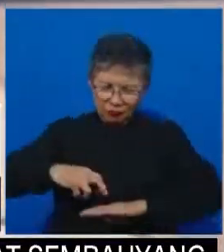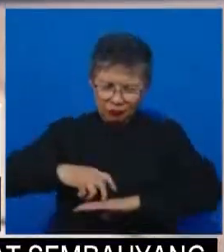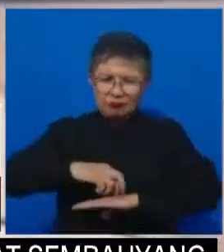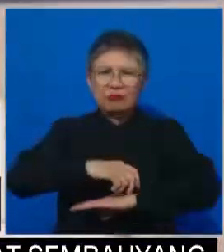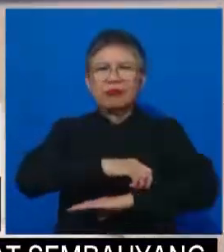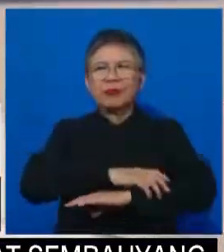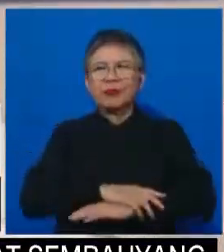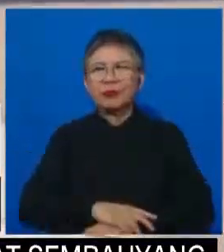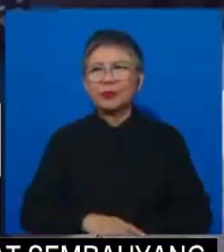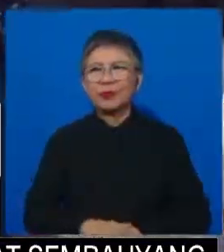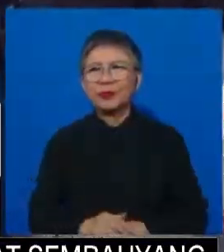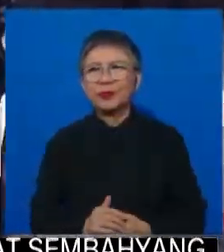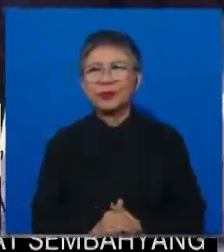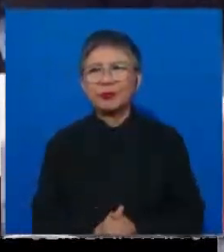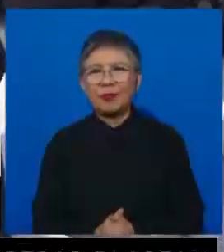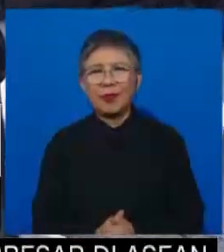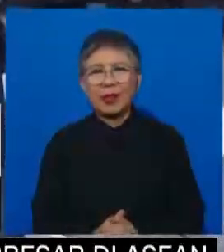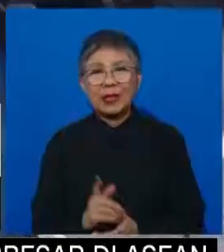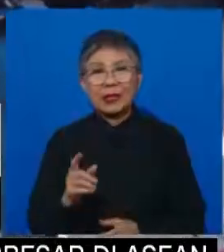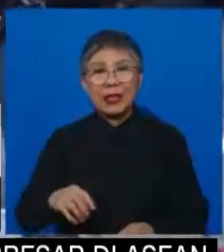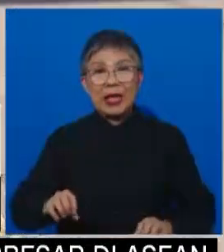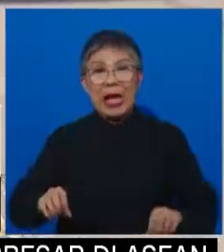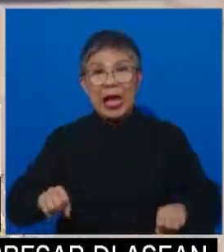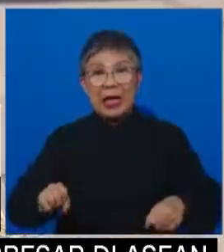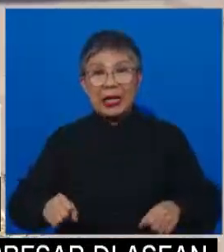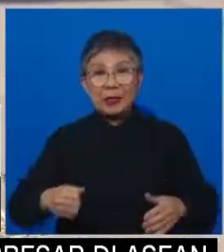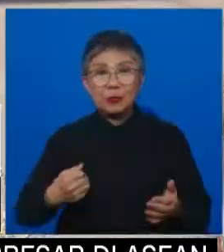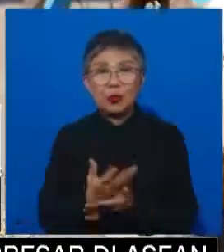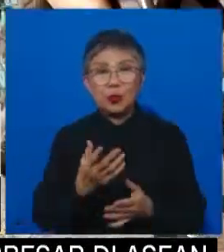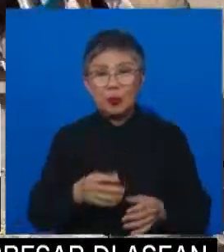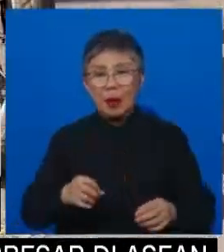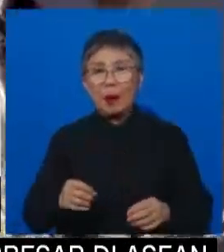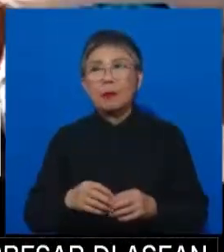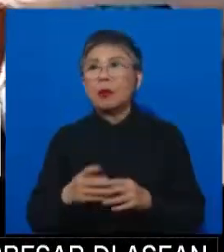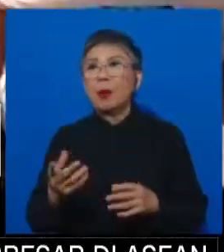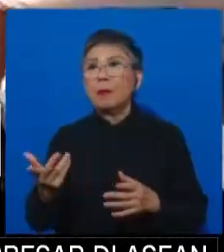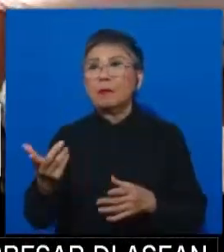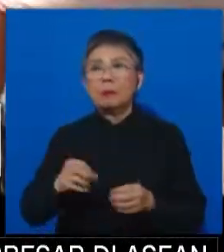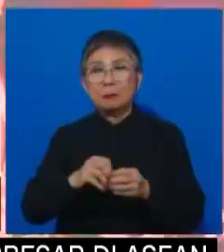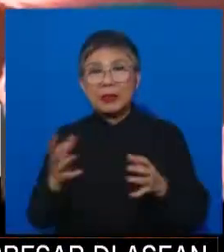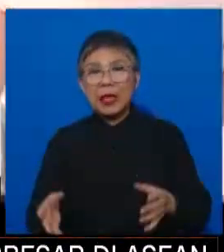Bahkan, seorang anak menabrak pikulan jualan kakek hingga mangkuknya pecah.